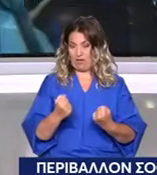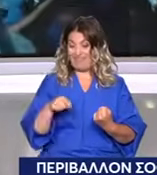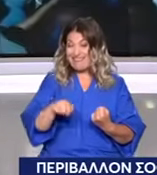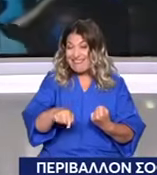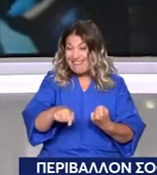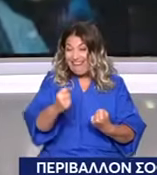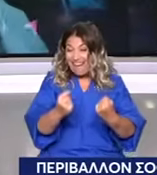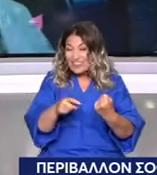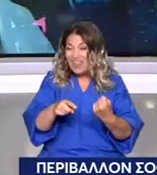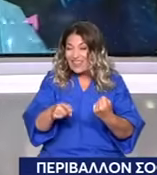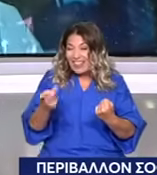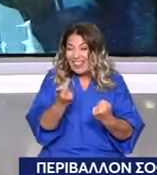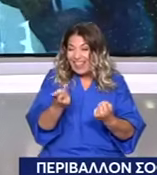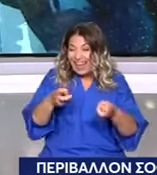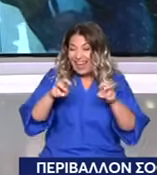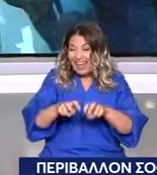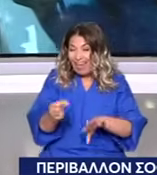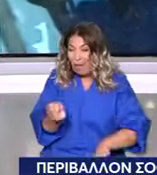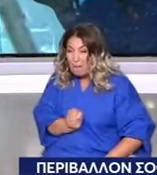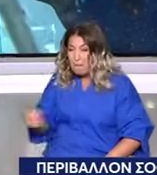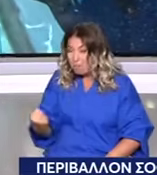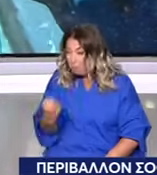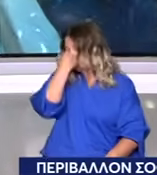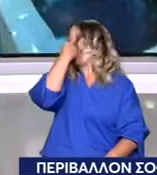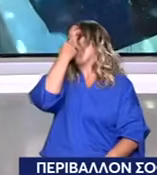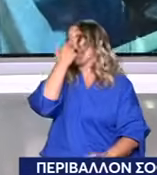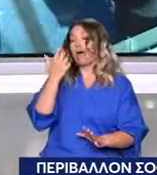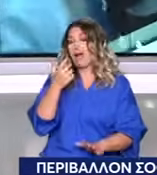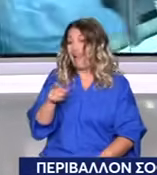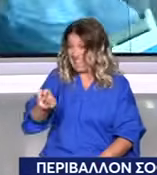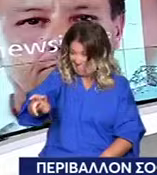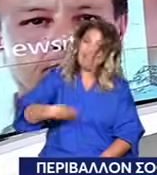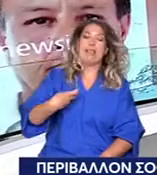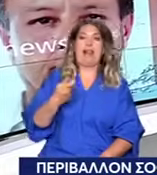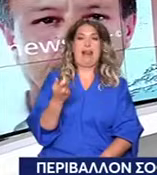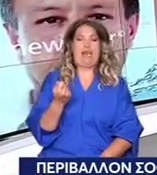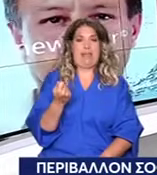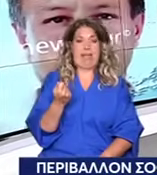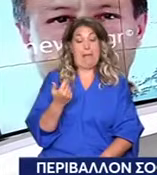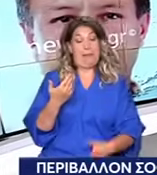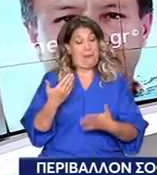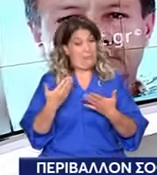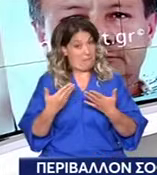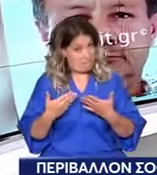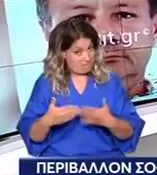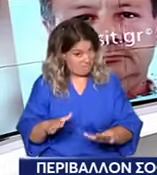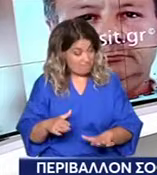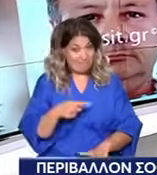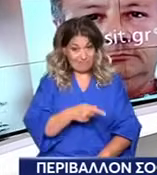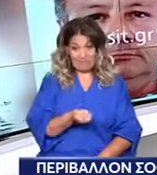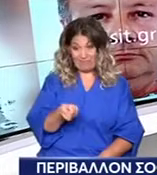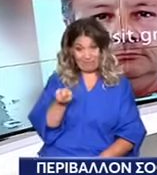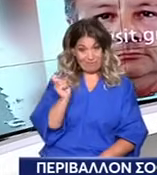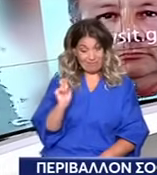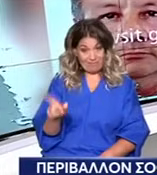Σοφία Πολυζωγοπούλου ο Απόστολος Λύτρας. Μάλιστα, η ίδια ισχυρίζεται ότι ένα από τα μηνύματα που της είχε στείλει ενώ απαγορευόταν λόγω